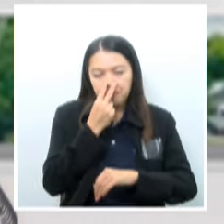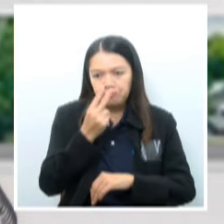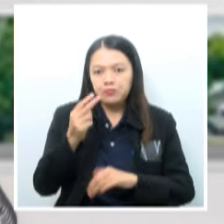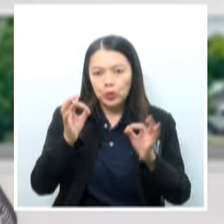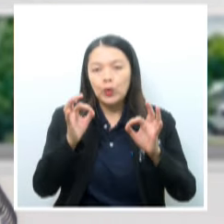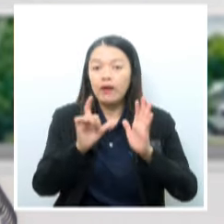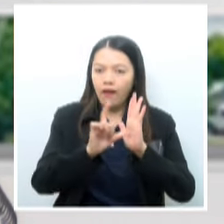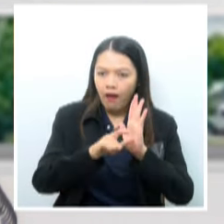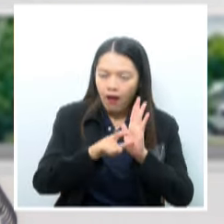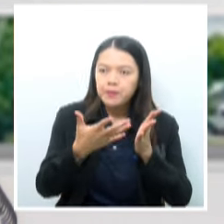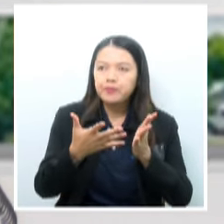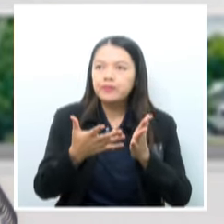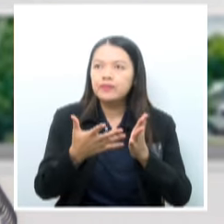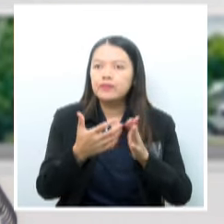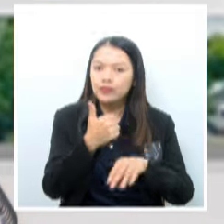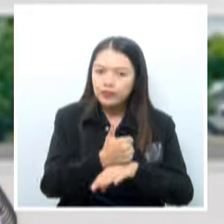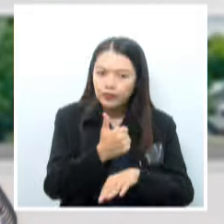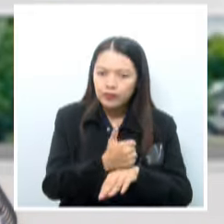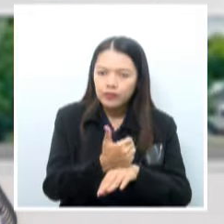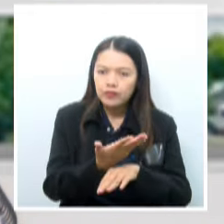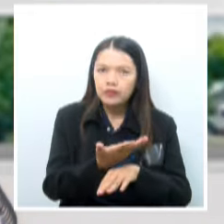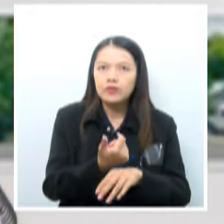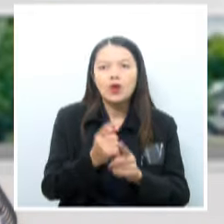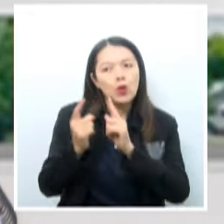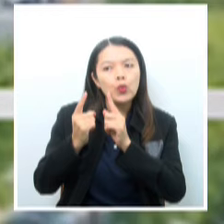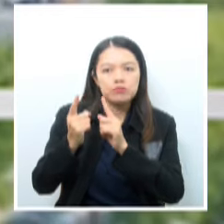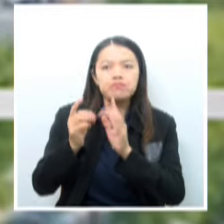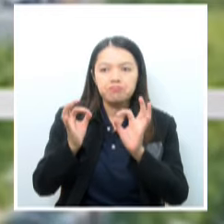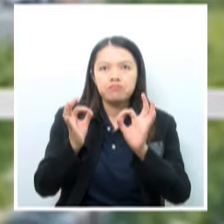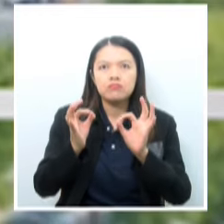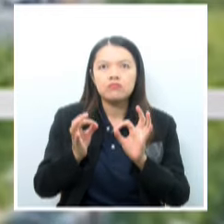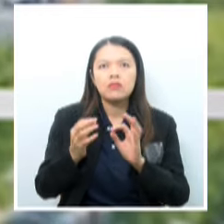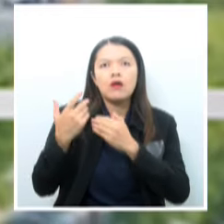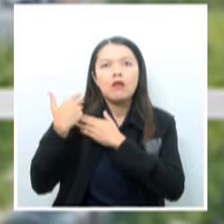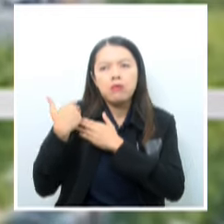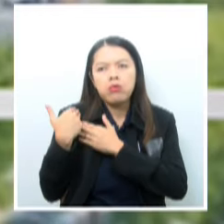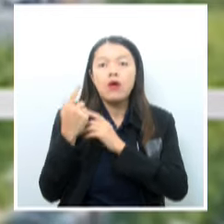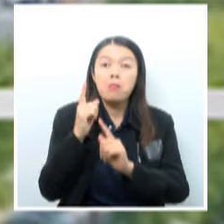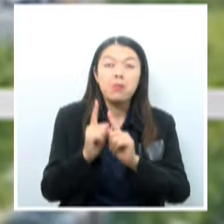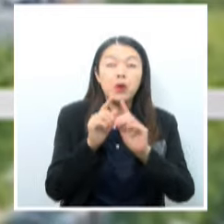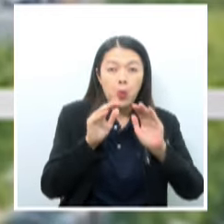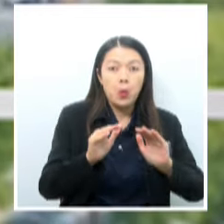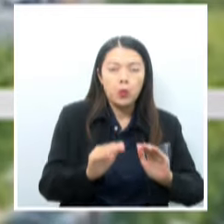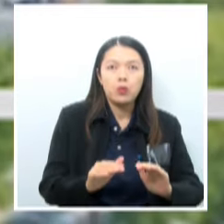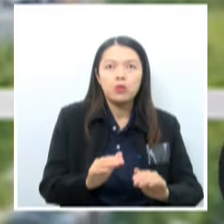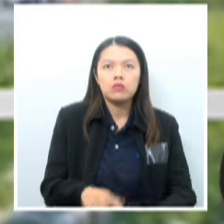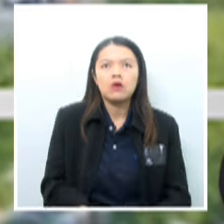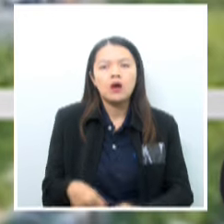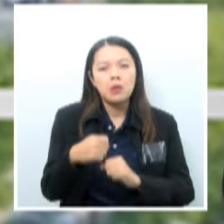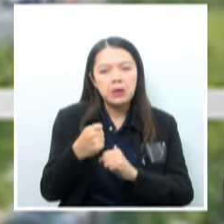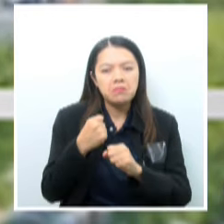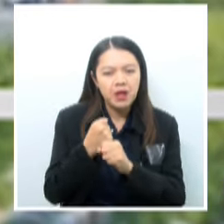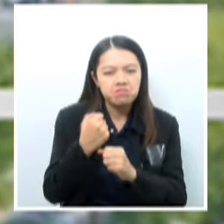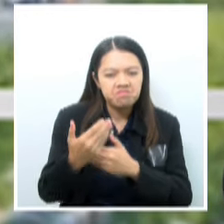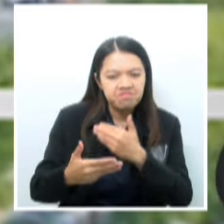ท่านเลขาธิการแล้วก็ทีมท่านอื่นๆนะครับเท่าที่คุยกัน ผลการลดภาระการประเมินนะคะที่เราได้พยายามขับเคลื่อ